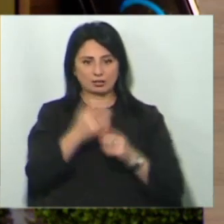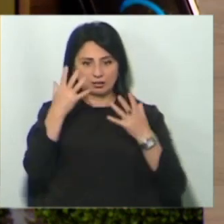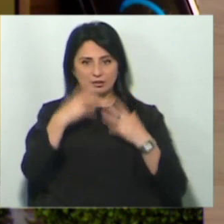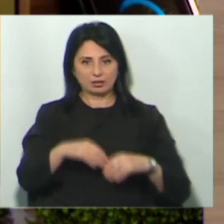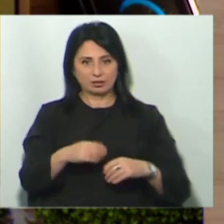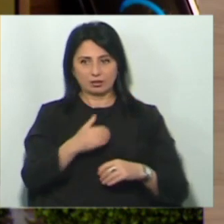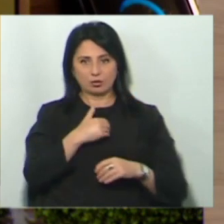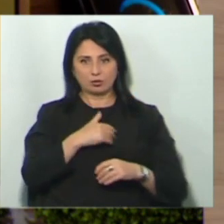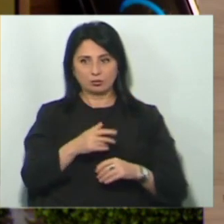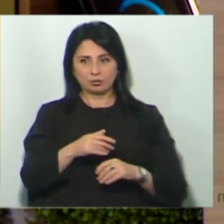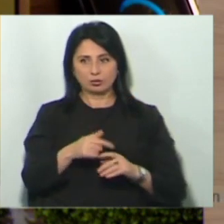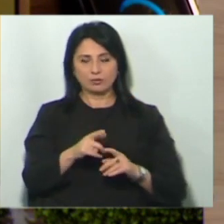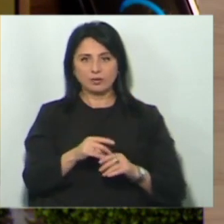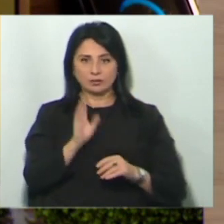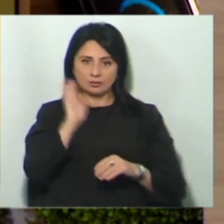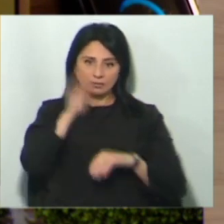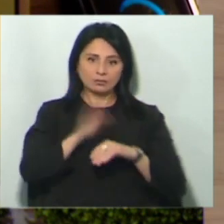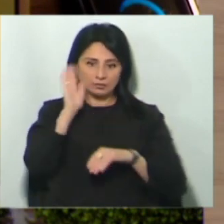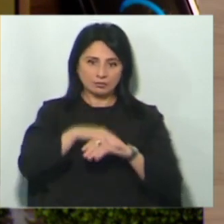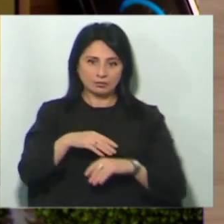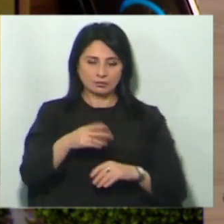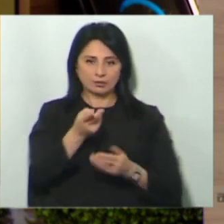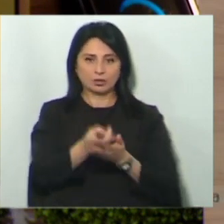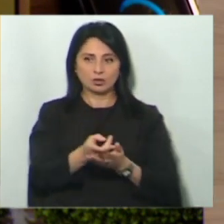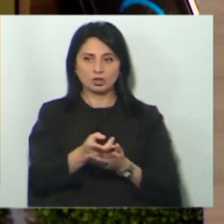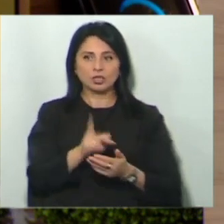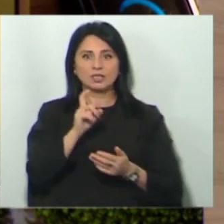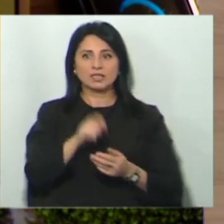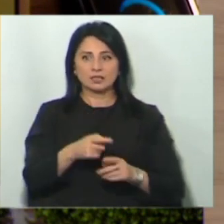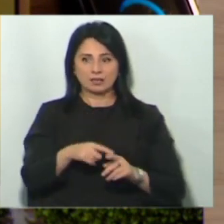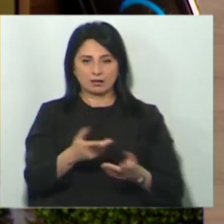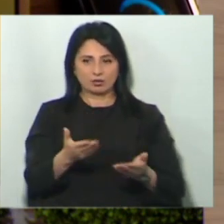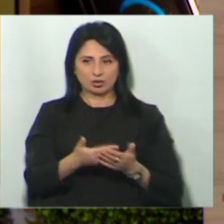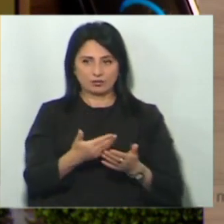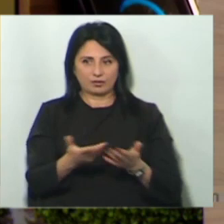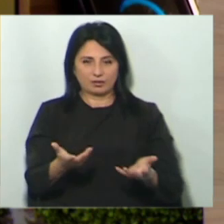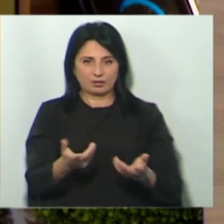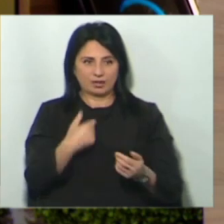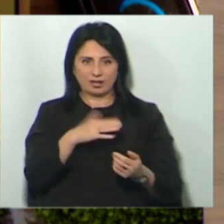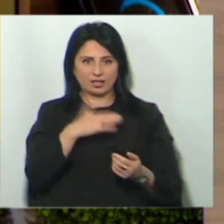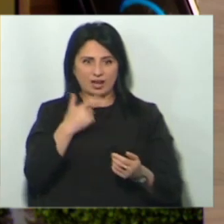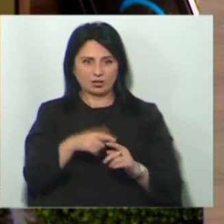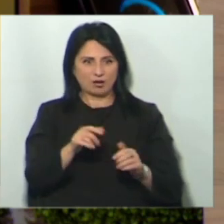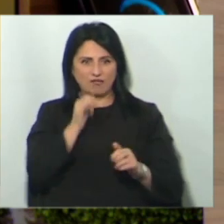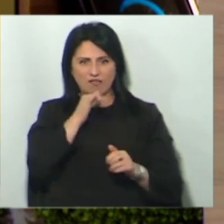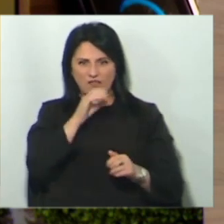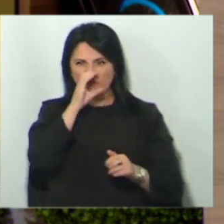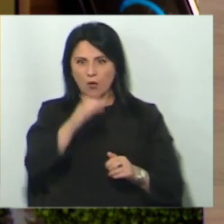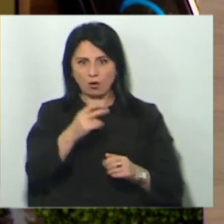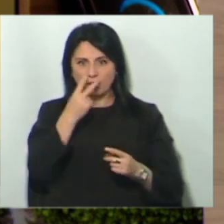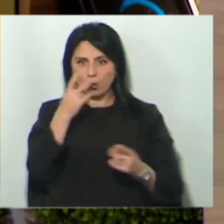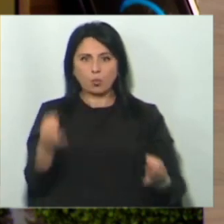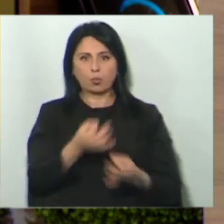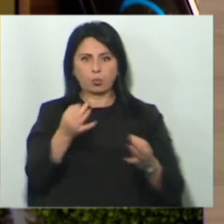la catana, bar, lama, sportul, ruci, super, mi-o recept, da, harbe buli, ai să sit cu atarmintul, dacă omul e de mine, mă rog, ai puteți cu